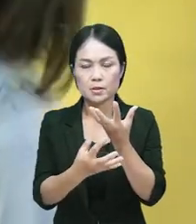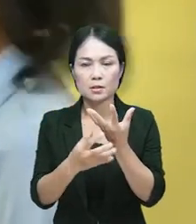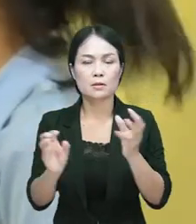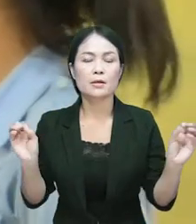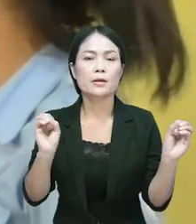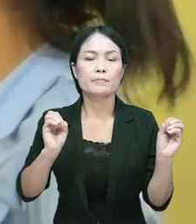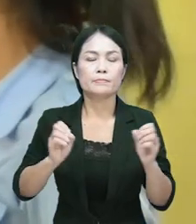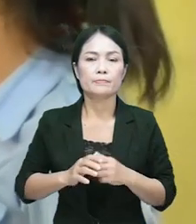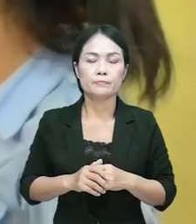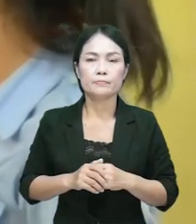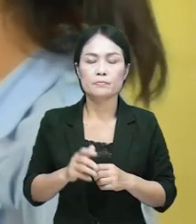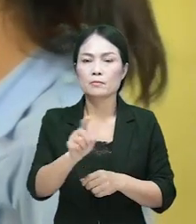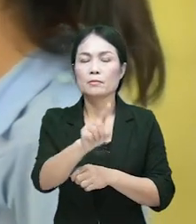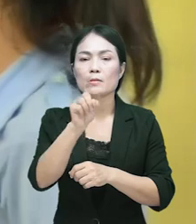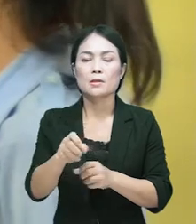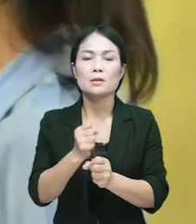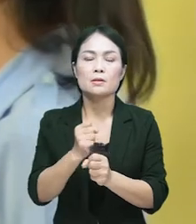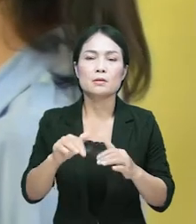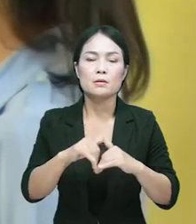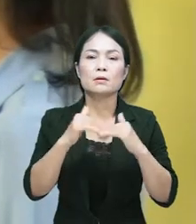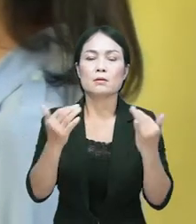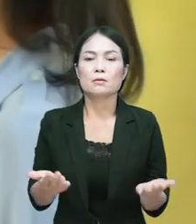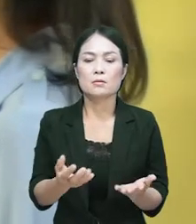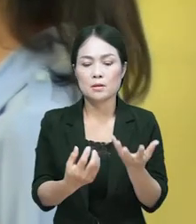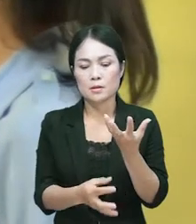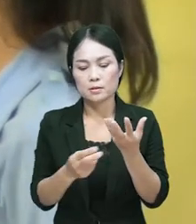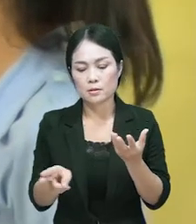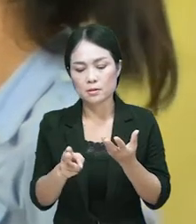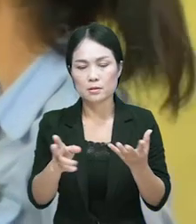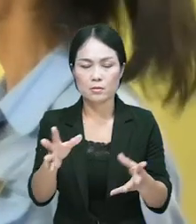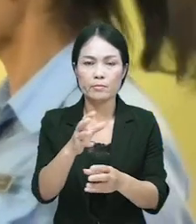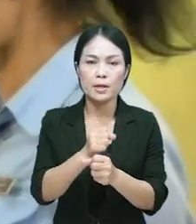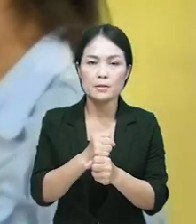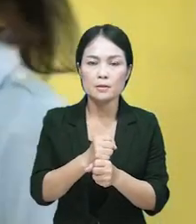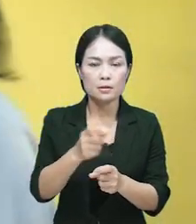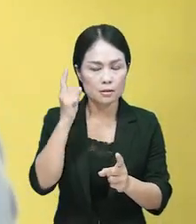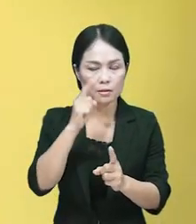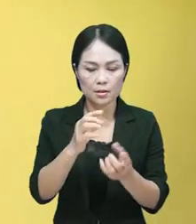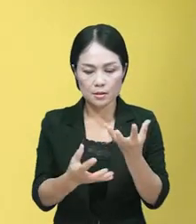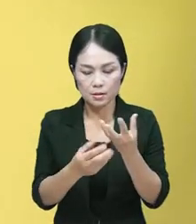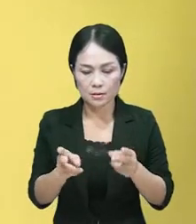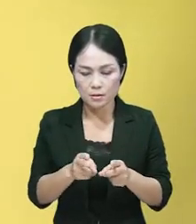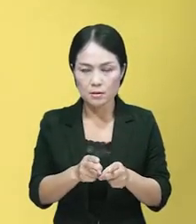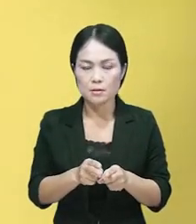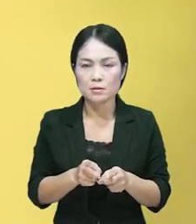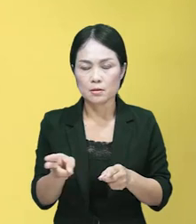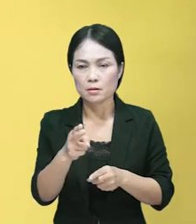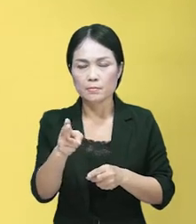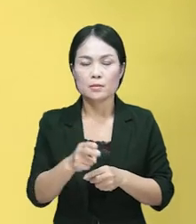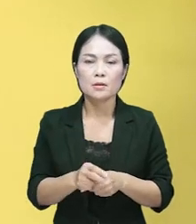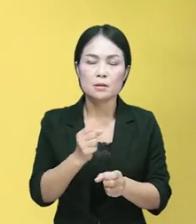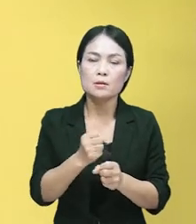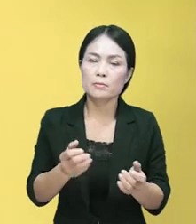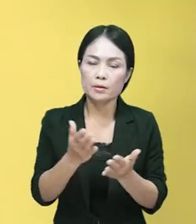ចាតាគាត់ធ្វើដូចម្ដេចទើបស្លអន្ទង់បានដើម្បីស្លអន្ទង់បានតើគាត់ធ្វើម៉េចគាត់បរិញ្ញហ្នឹ